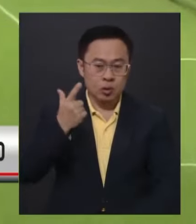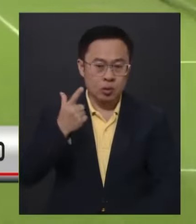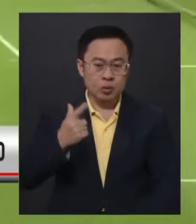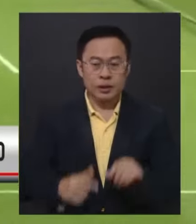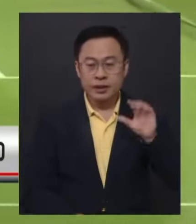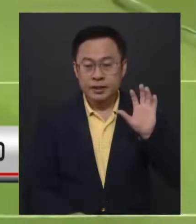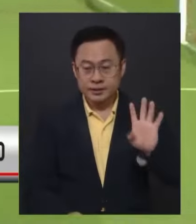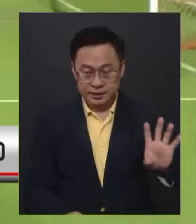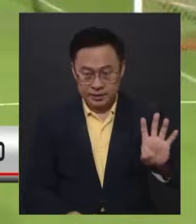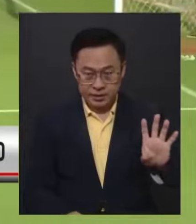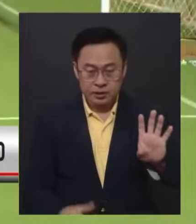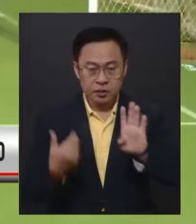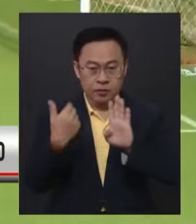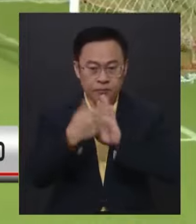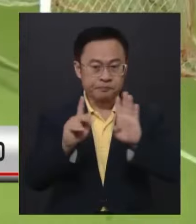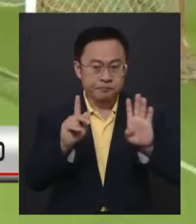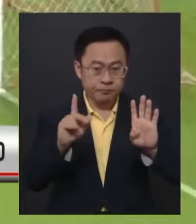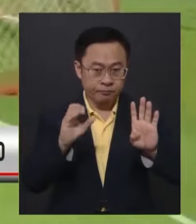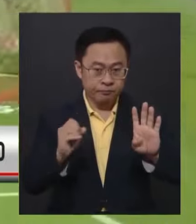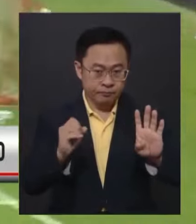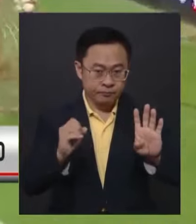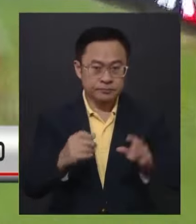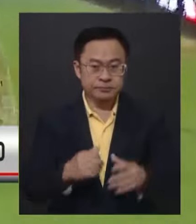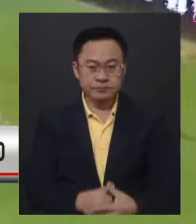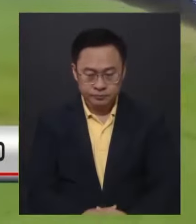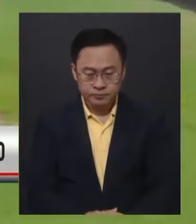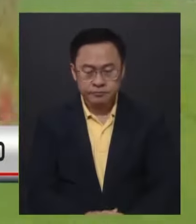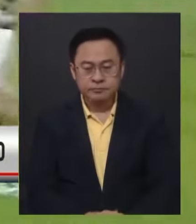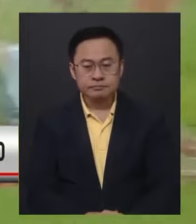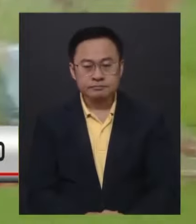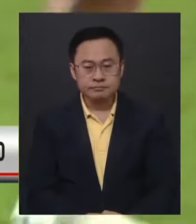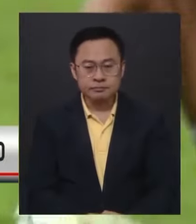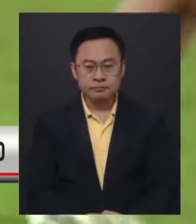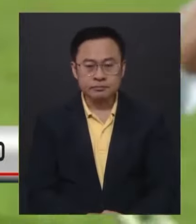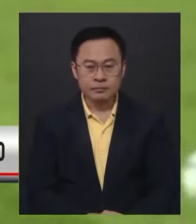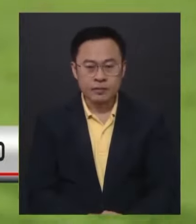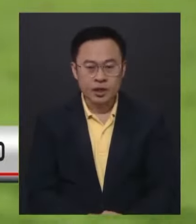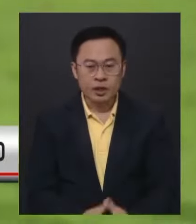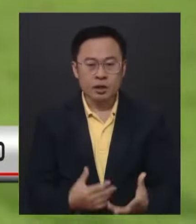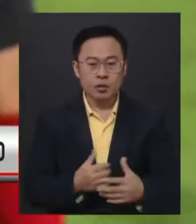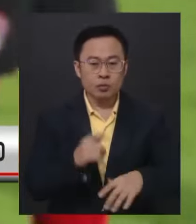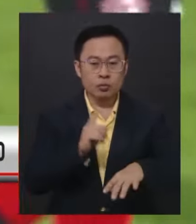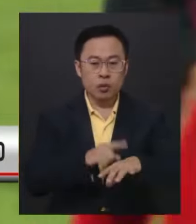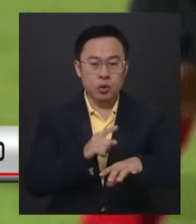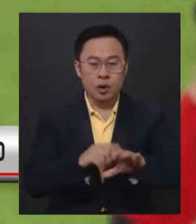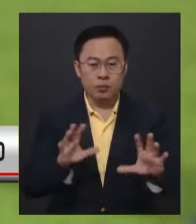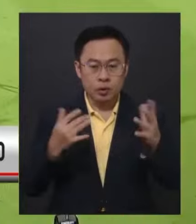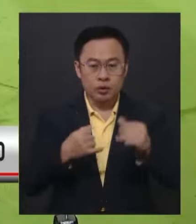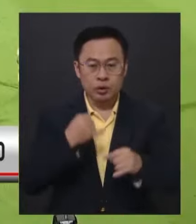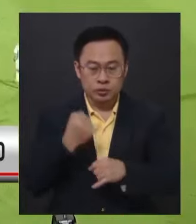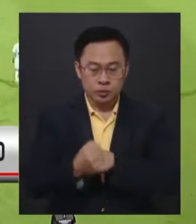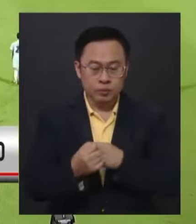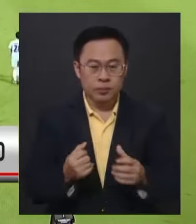ำหรับกองหน้าทีมชาติไทยอย่างปรเมศด้วยนะครับจบเกมครับเมืองทองก็เก็บ3แต้มได้ครับเปิดบ้านชนะถล่มขอนแก่น